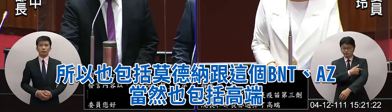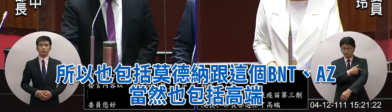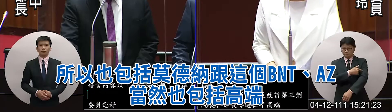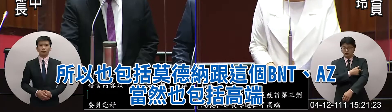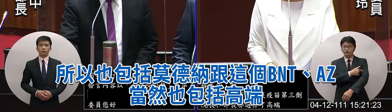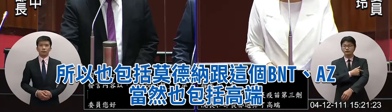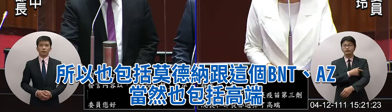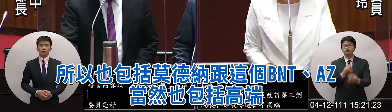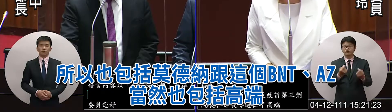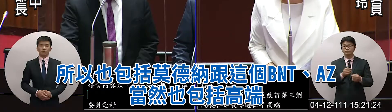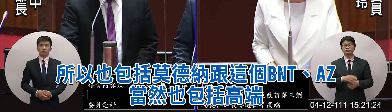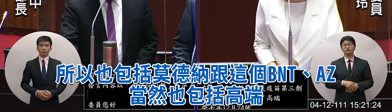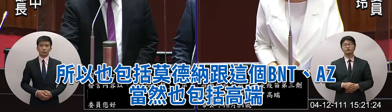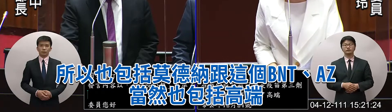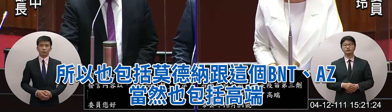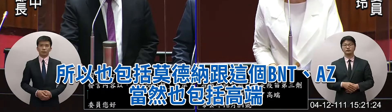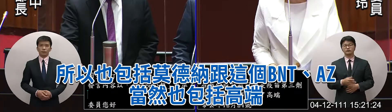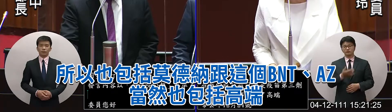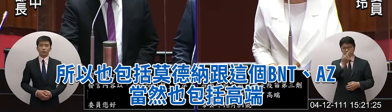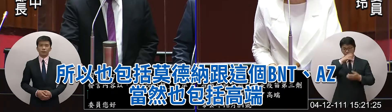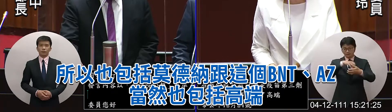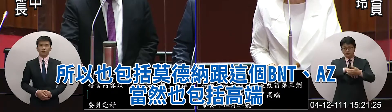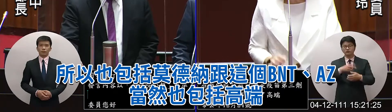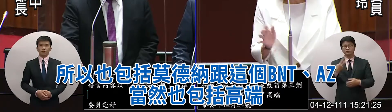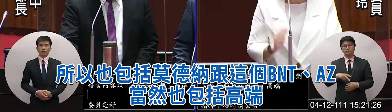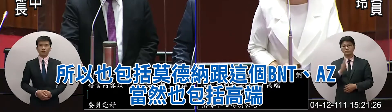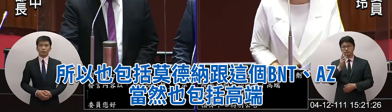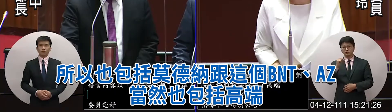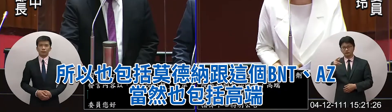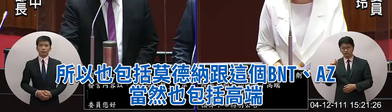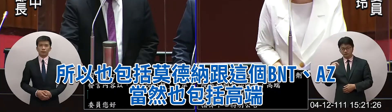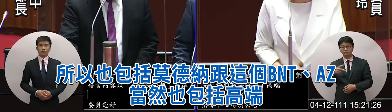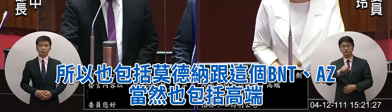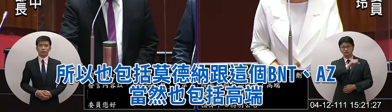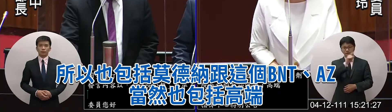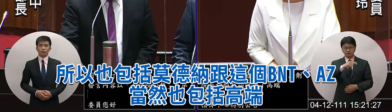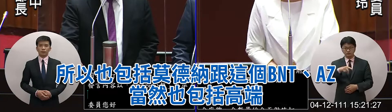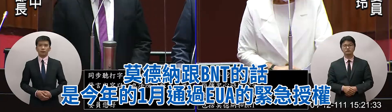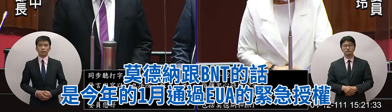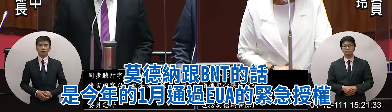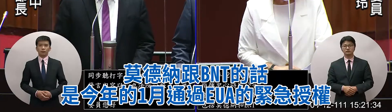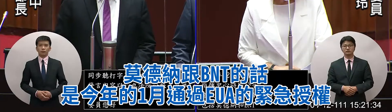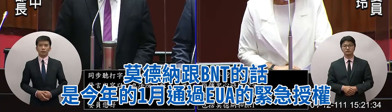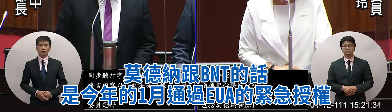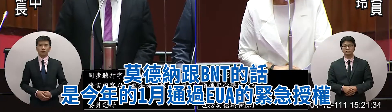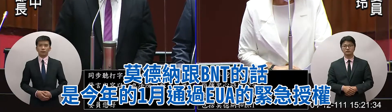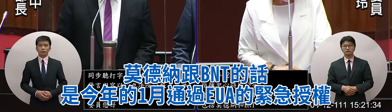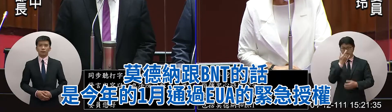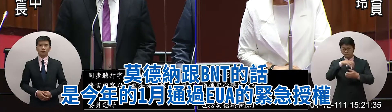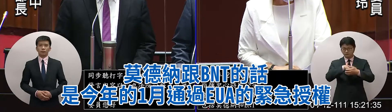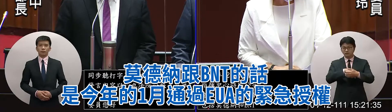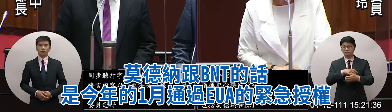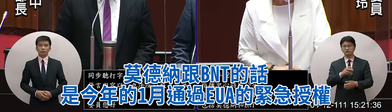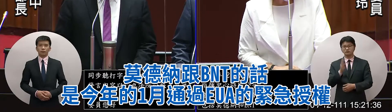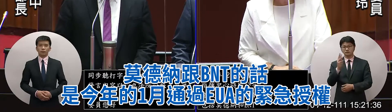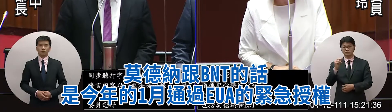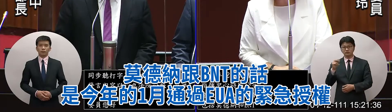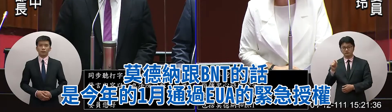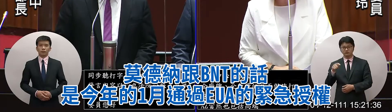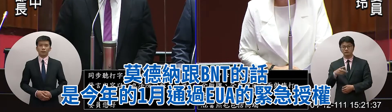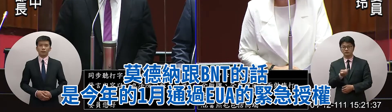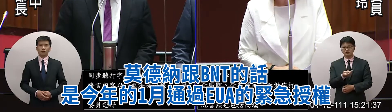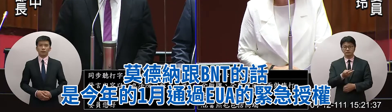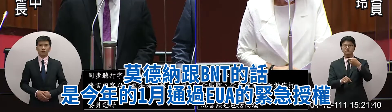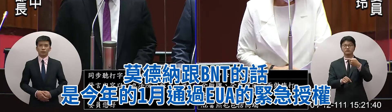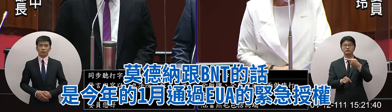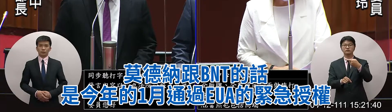包括莫德纳跟这个 BMT AZ， 当然也包括高端了哈。莫德纳跟 BMT 的话是今